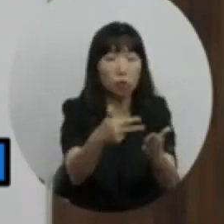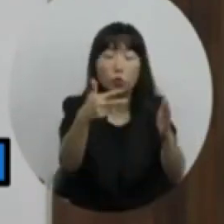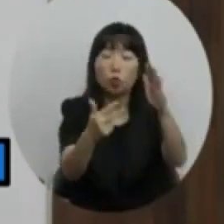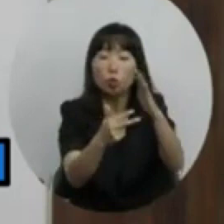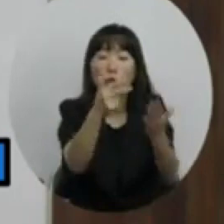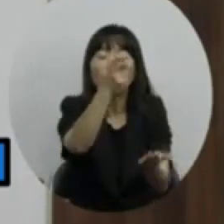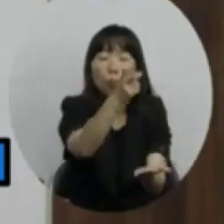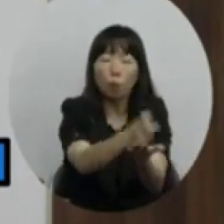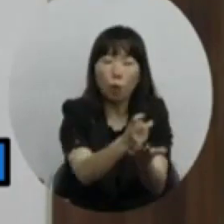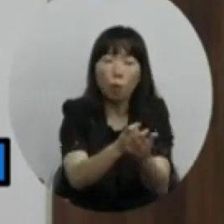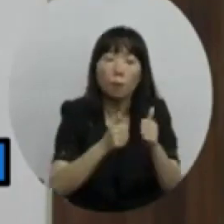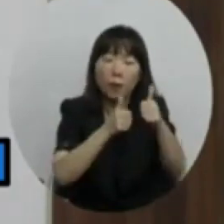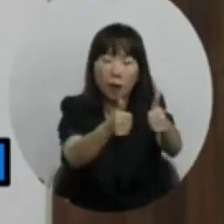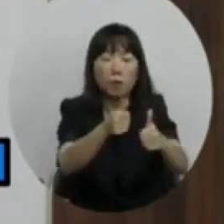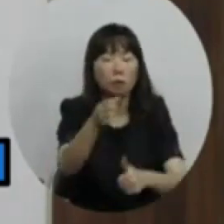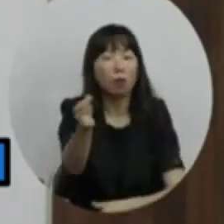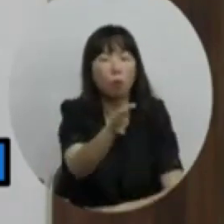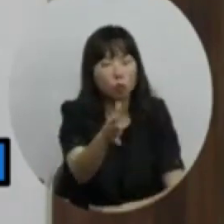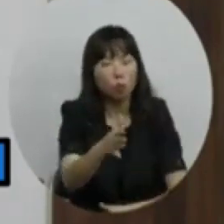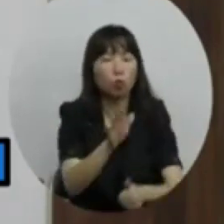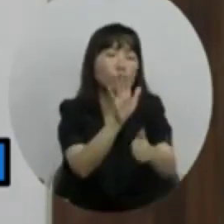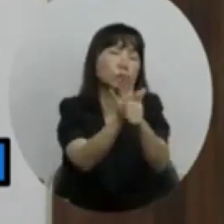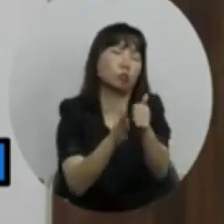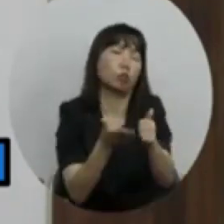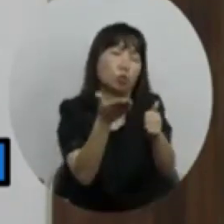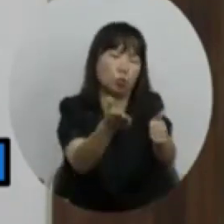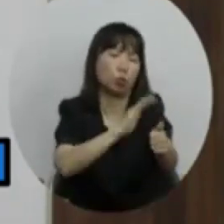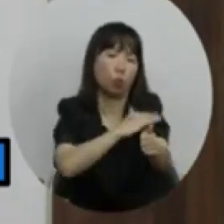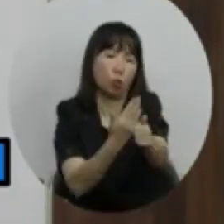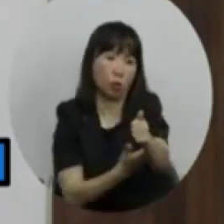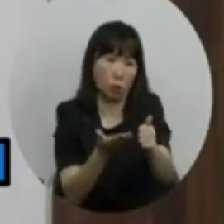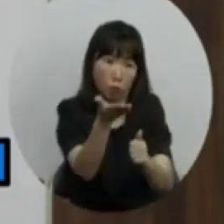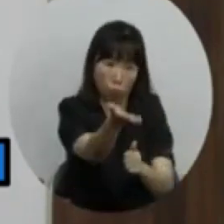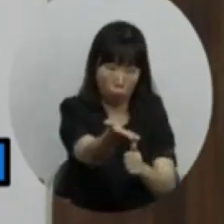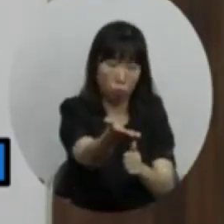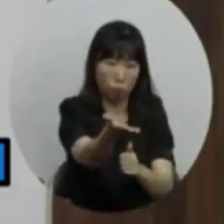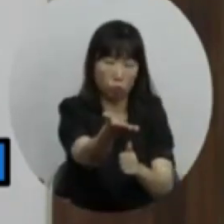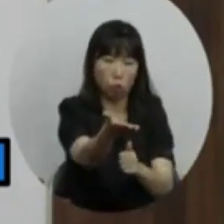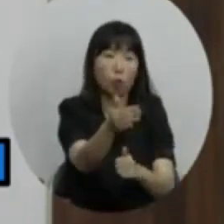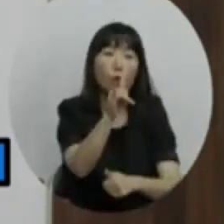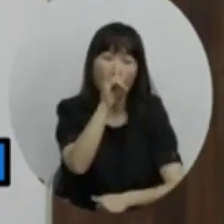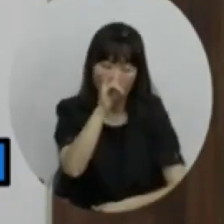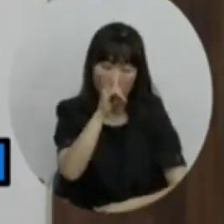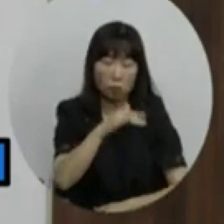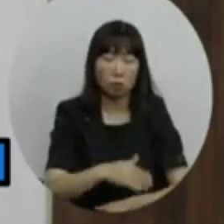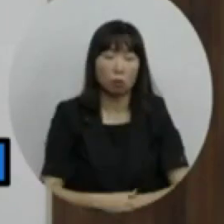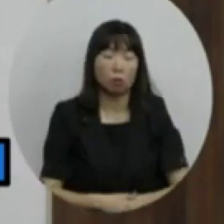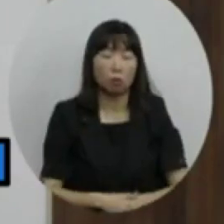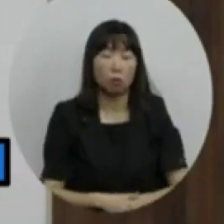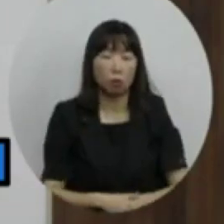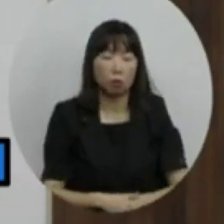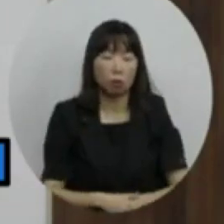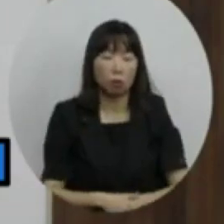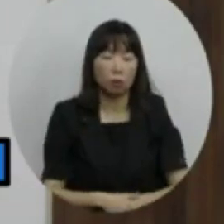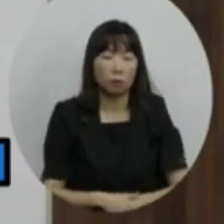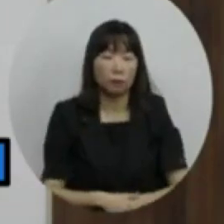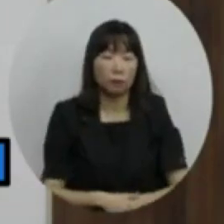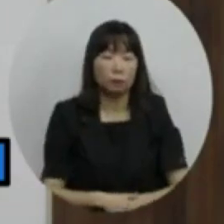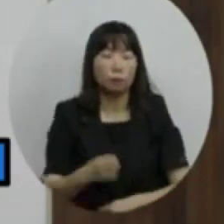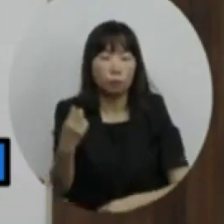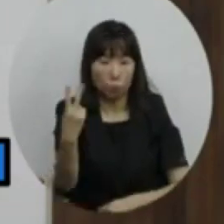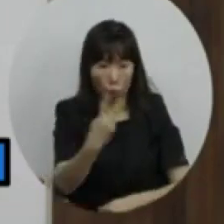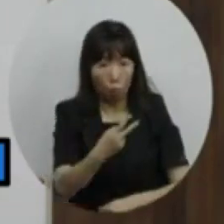따라 사용료를 감면할 수 있다고 재량권을 시장님이나 분수하게 권한임을 한 사항입니다.